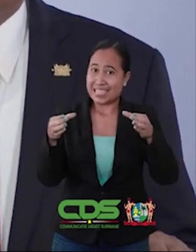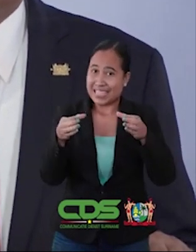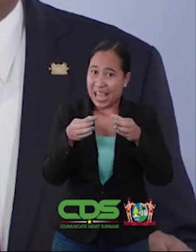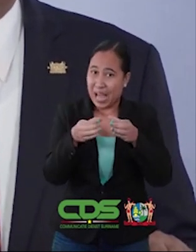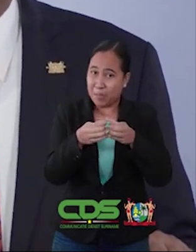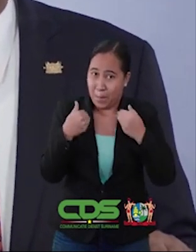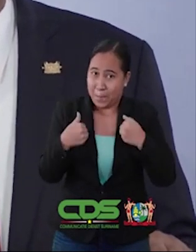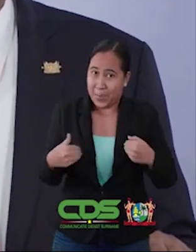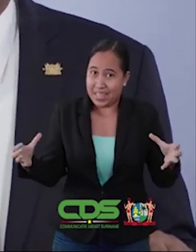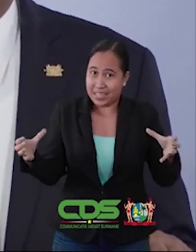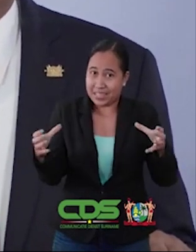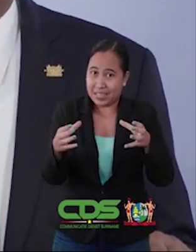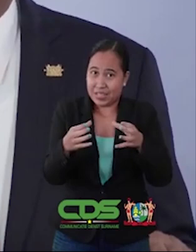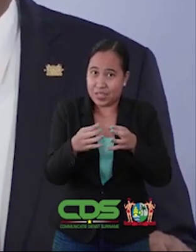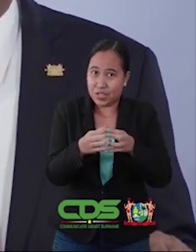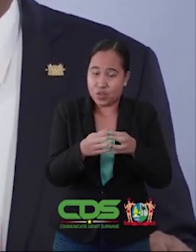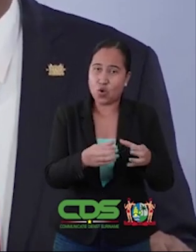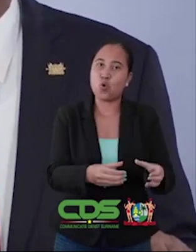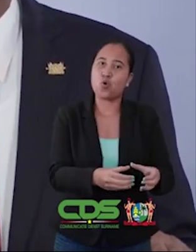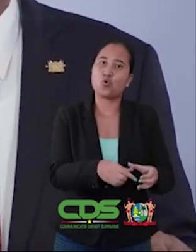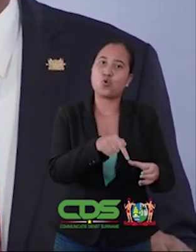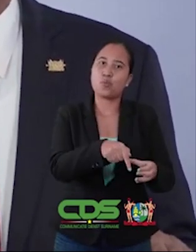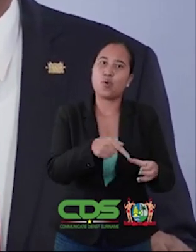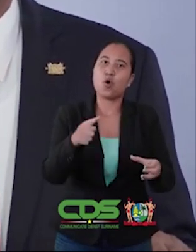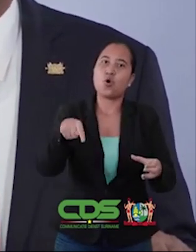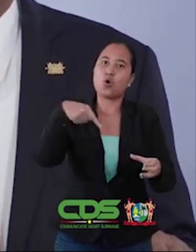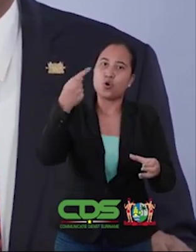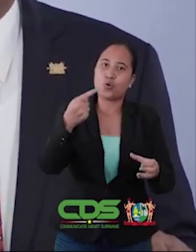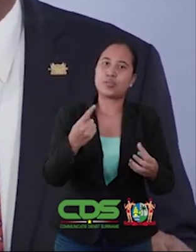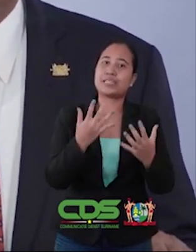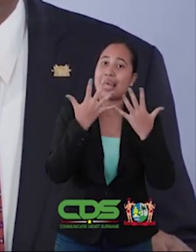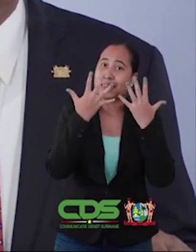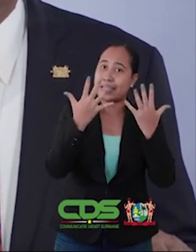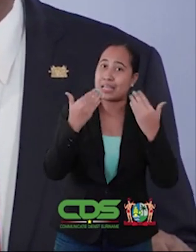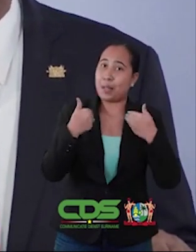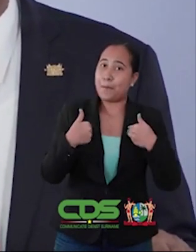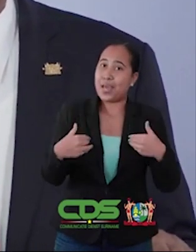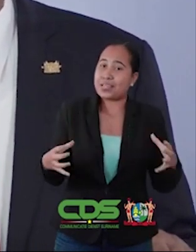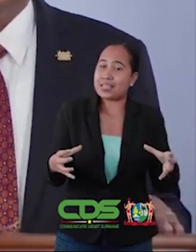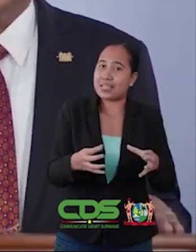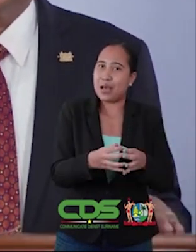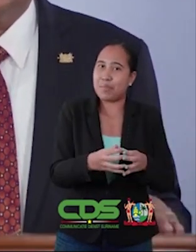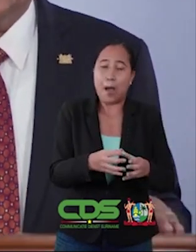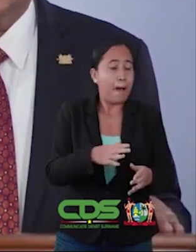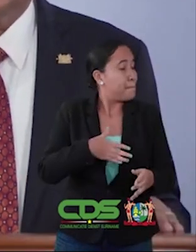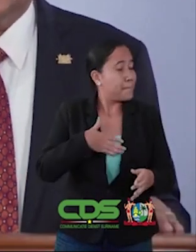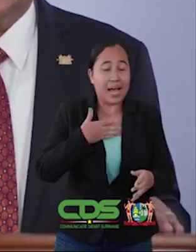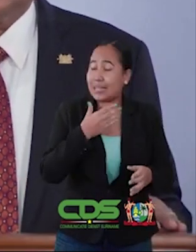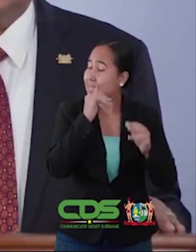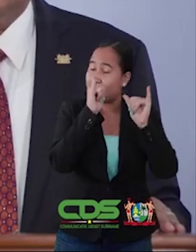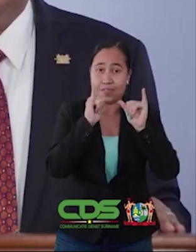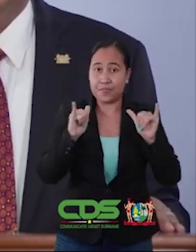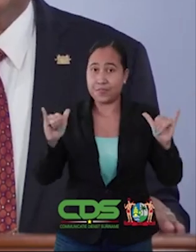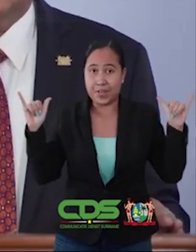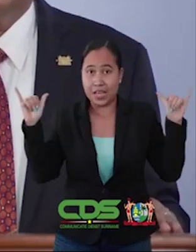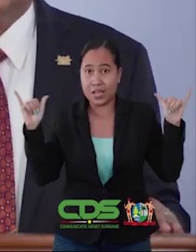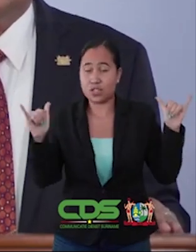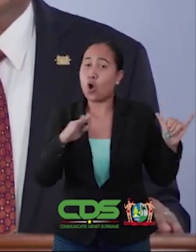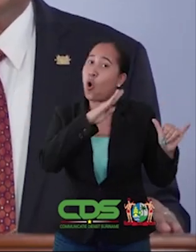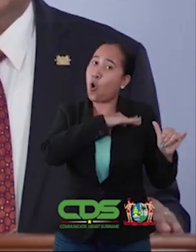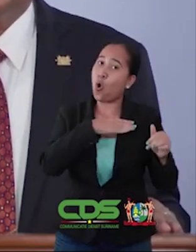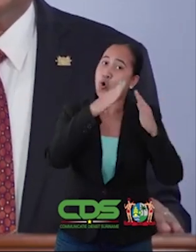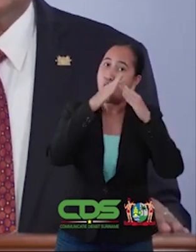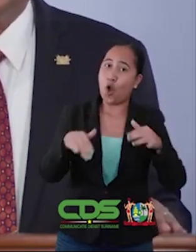samenschonendverbod is geldig voor groepen groter dan 10 personen. Het is verboden feesten met